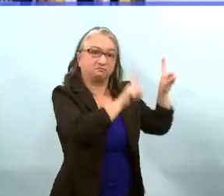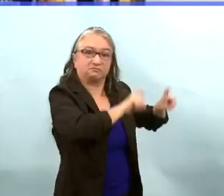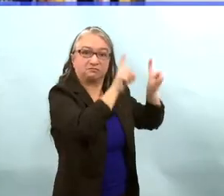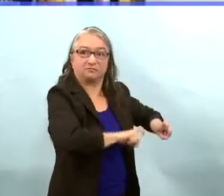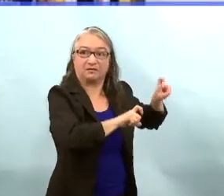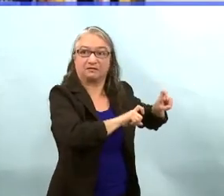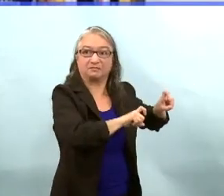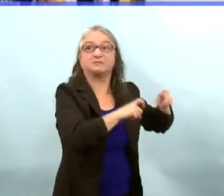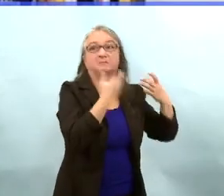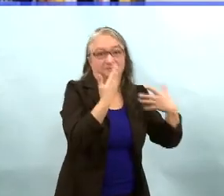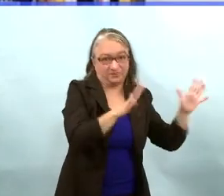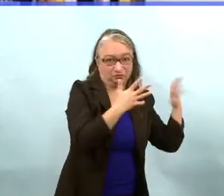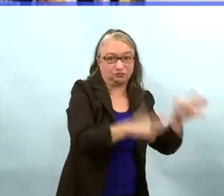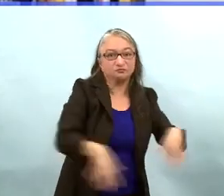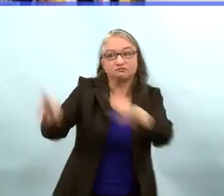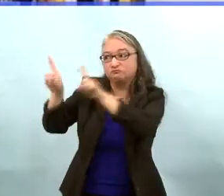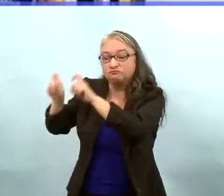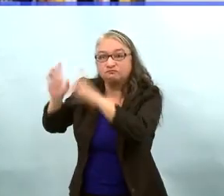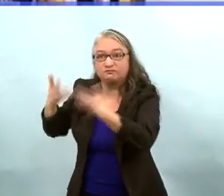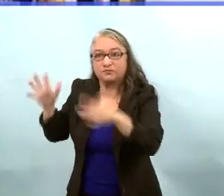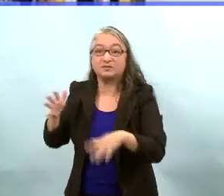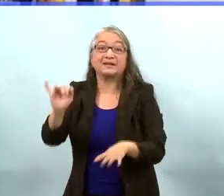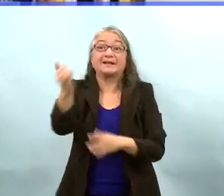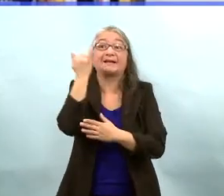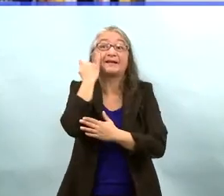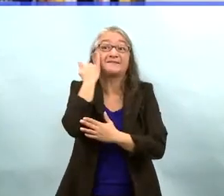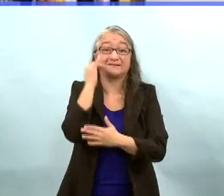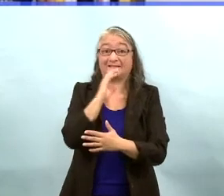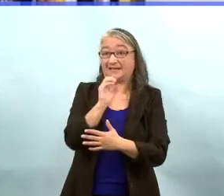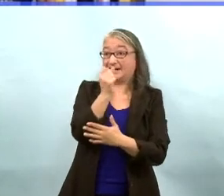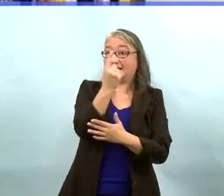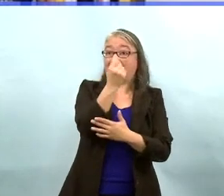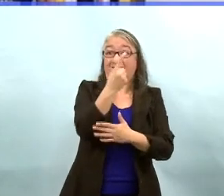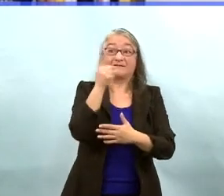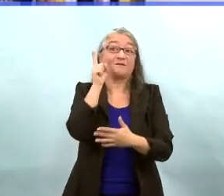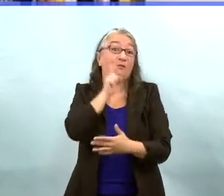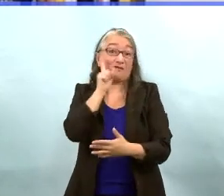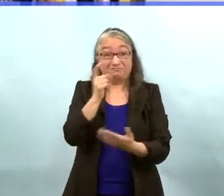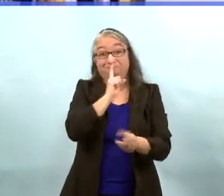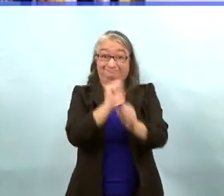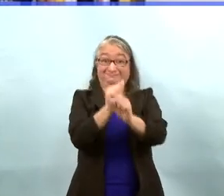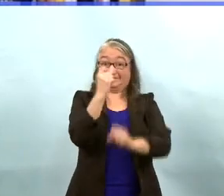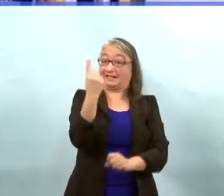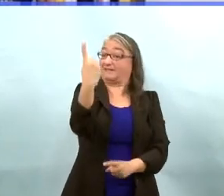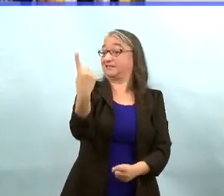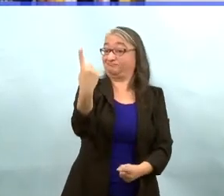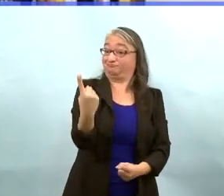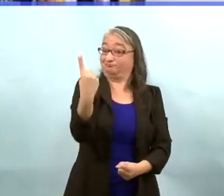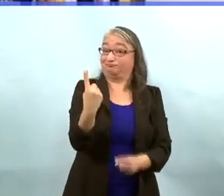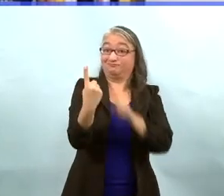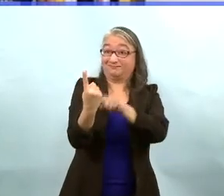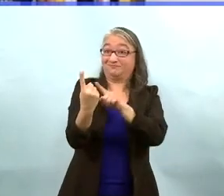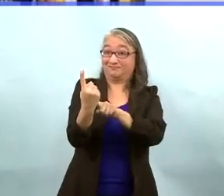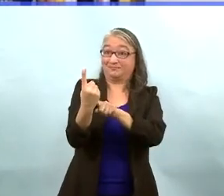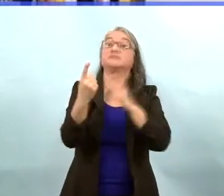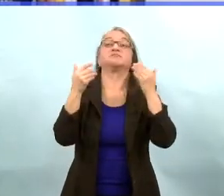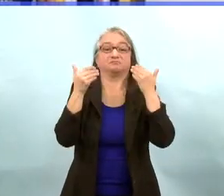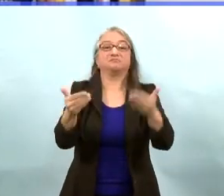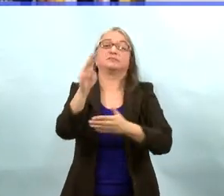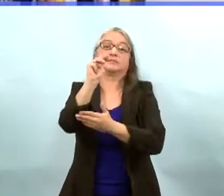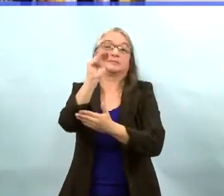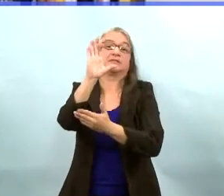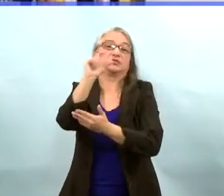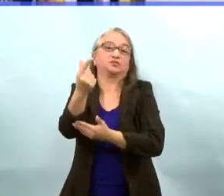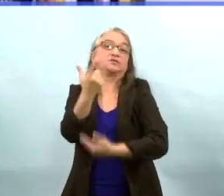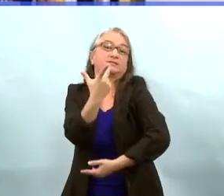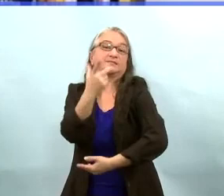si l'enfant a 11 ans lorsqu'il vient pour sa première dose, il recevra la dose pédiatrique parce que ça correspond aux meilleures données scientifiques